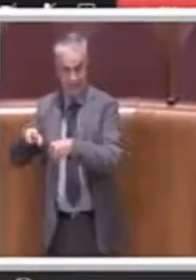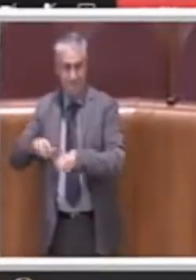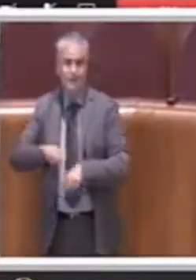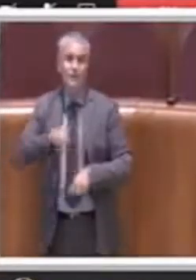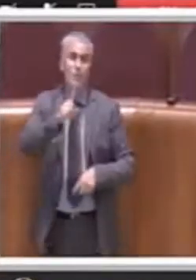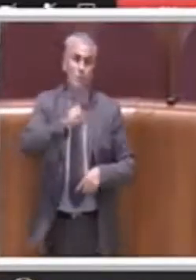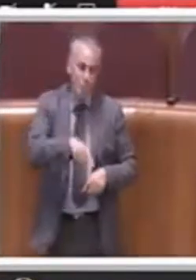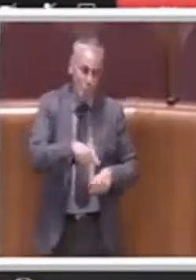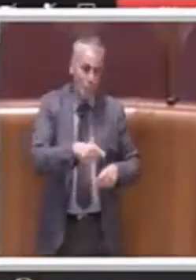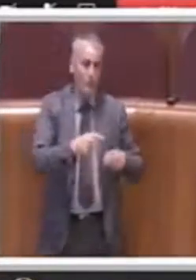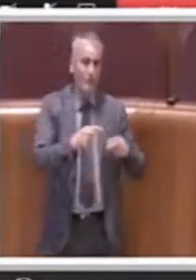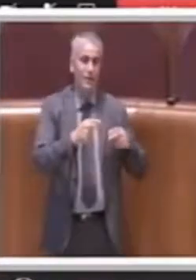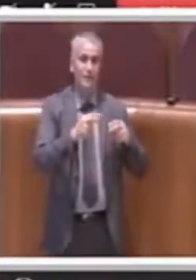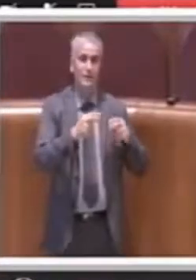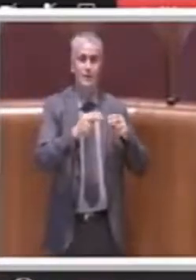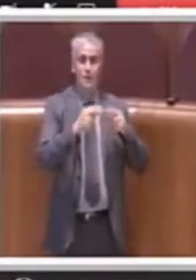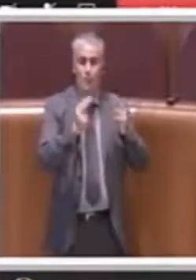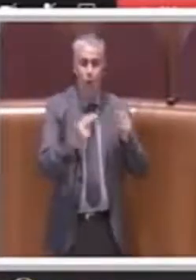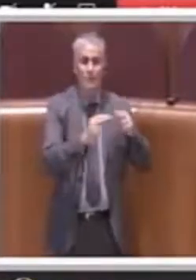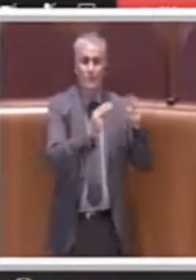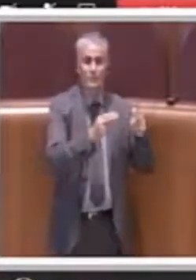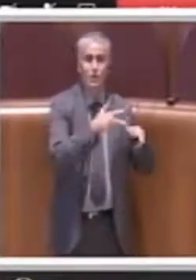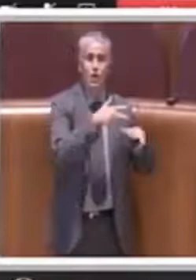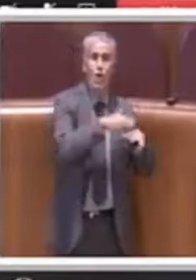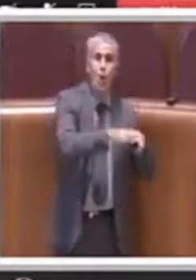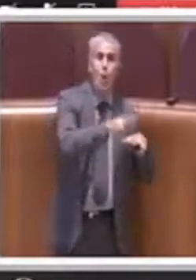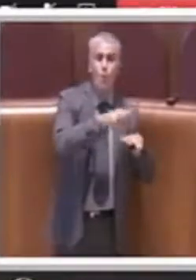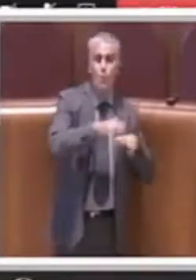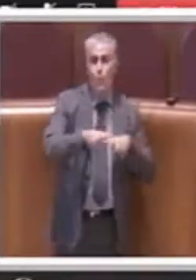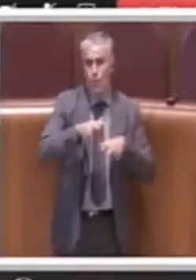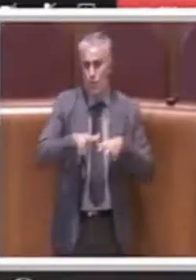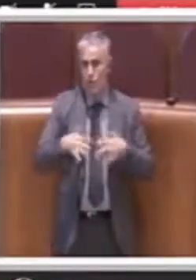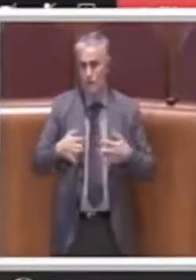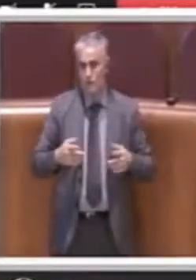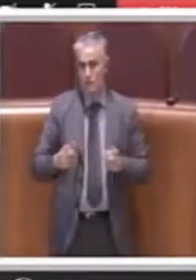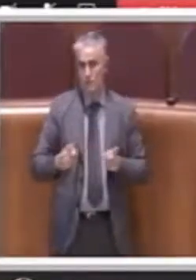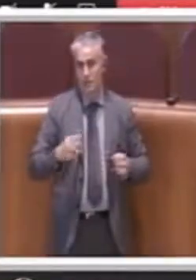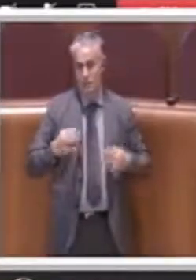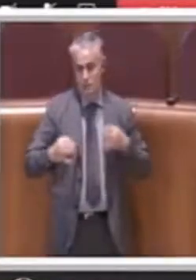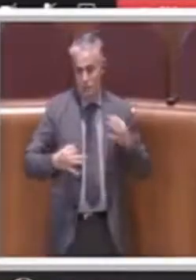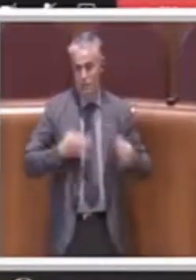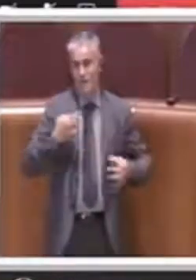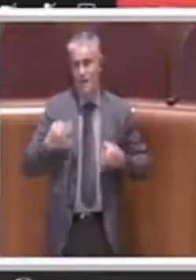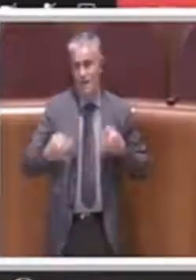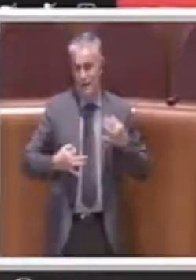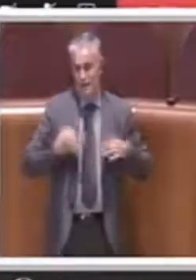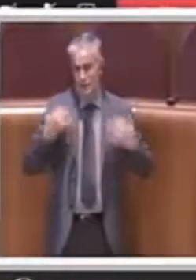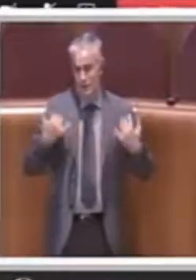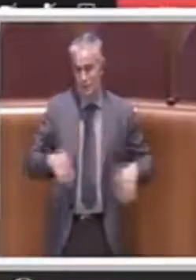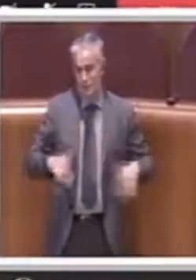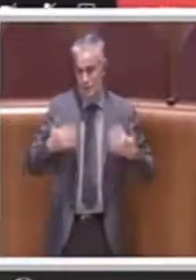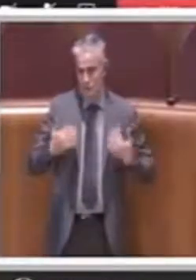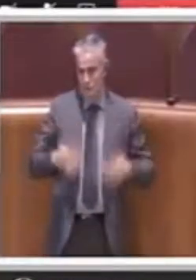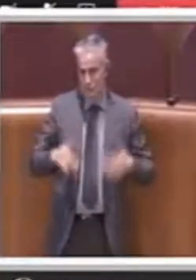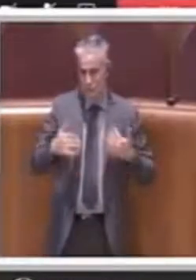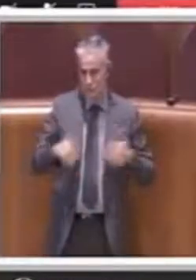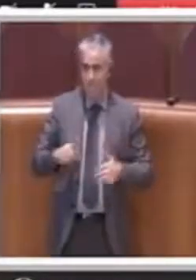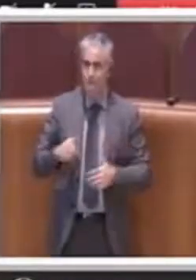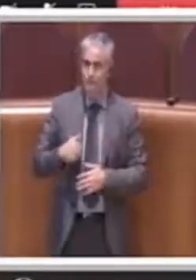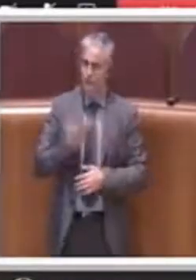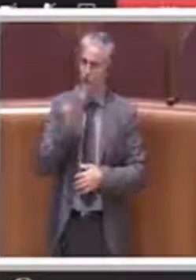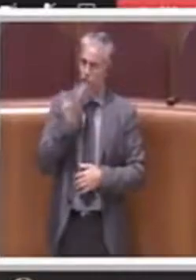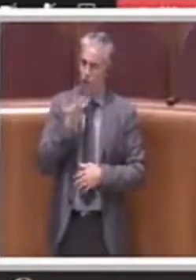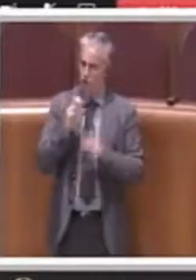comunque dei comuni. Siamo un ente locale, quindi comunque abbiamo molto sofferto di questa situazione. E ci tengo a